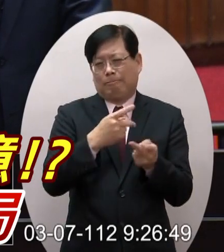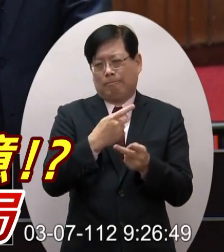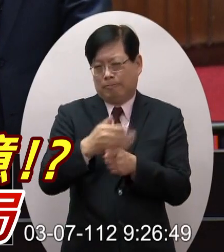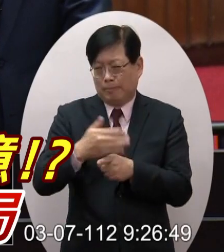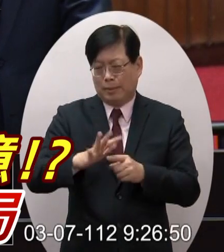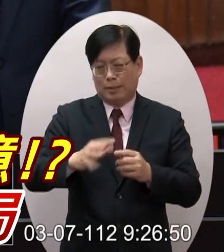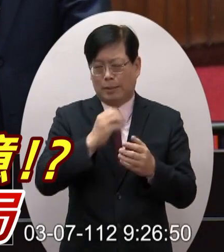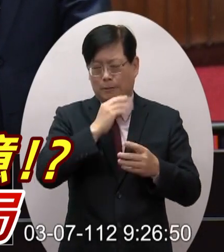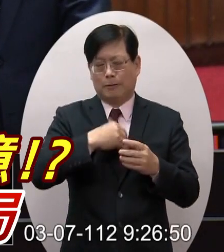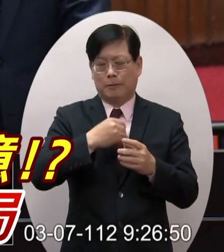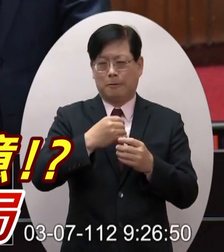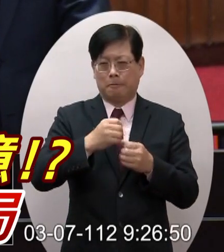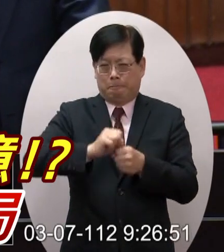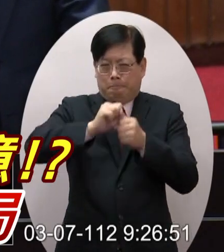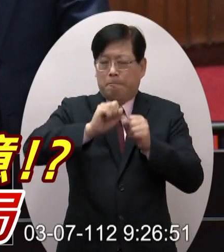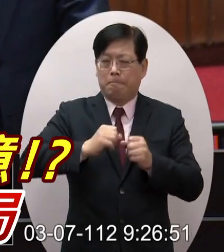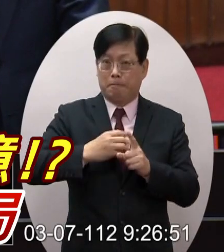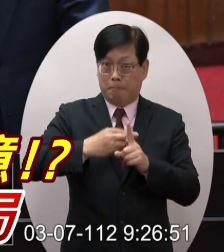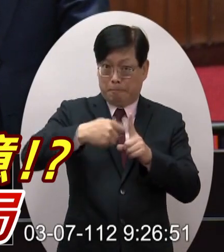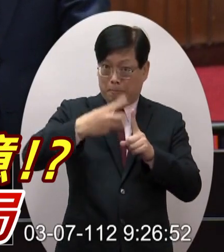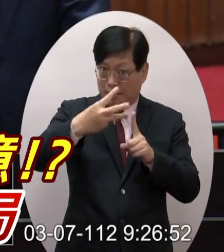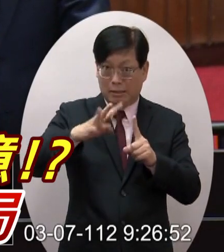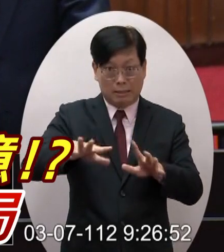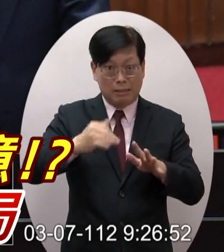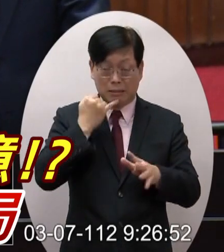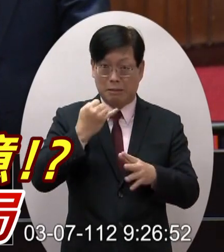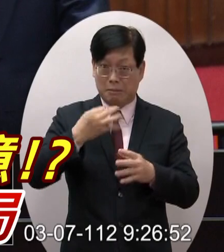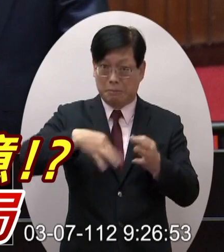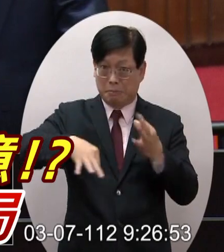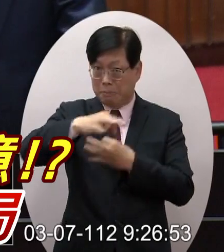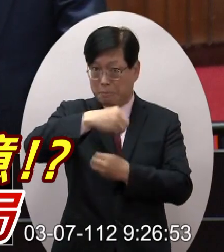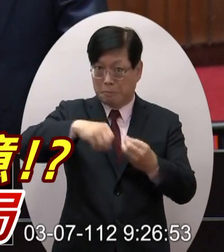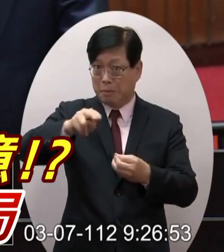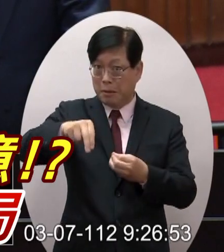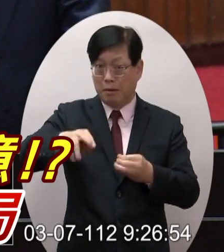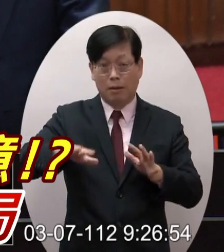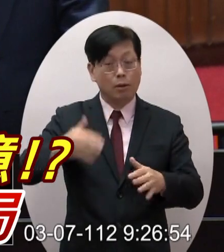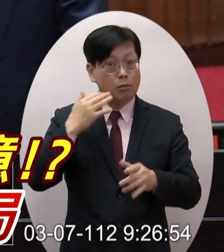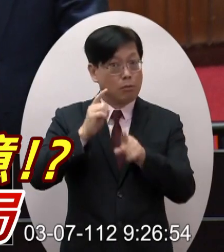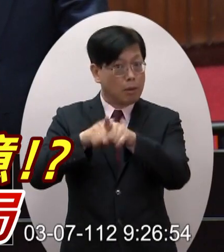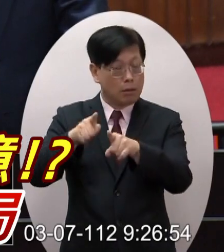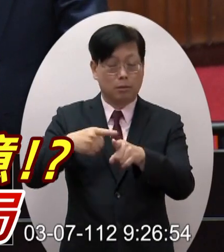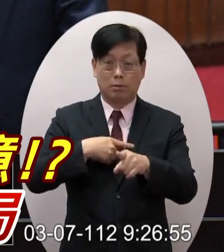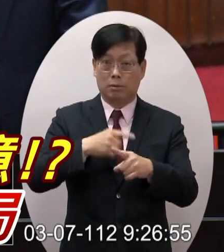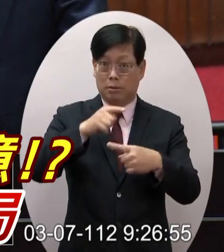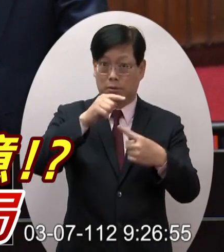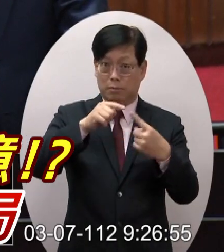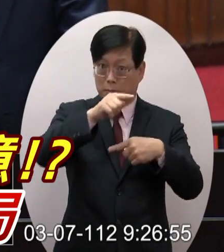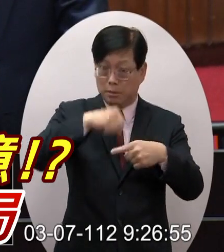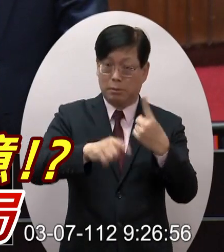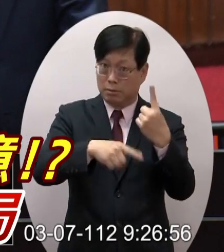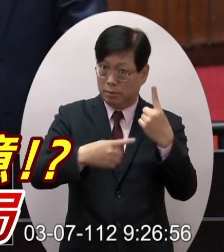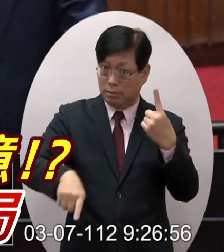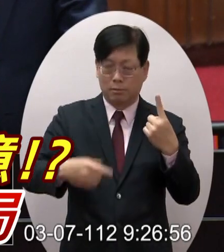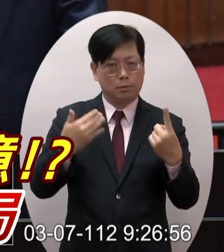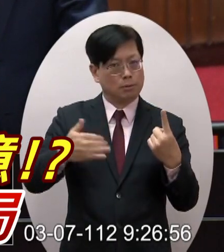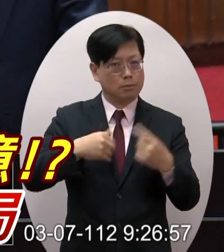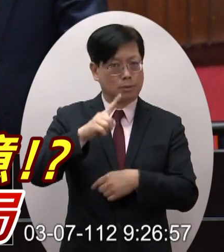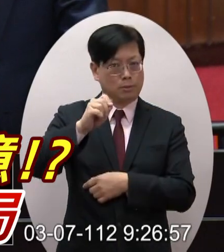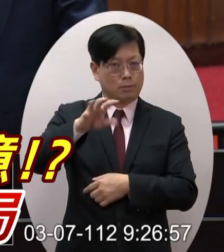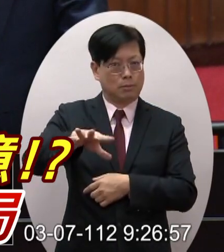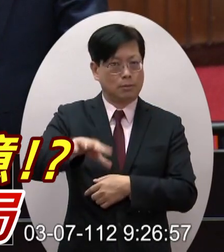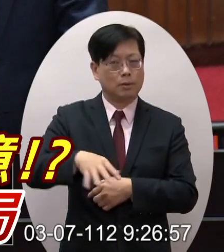3级。但是基隆的税收有办法支应这样子吗？如果照这样的金额的话，基隆市民每个人要负担大概